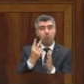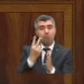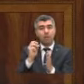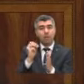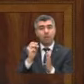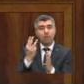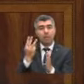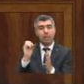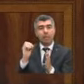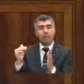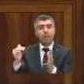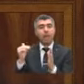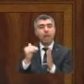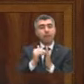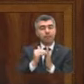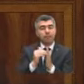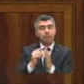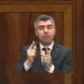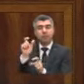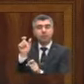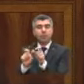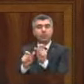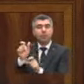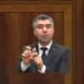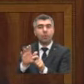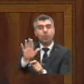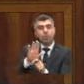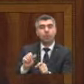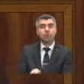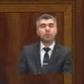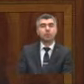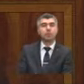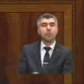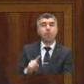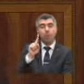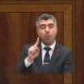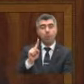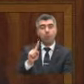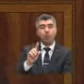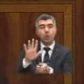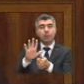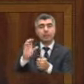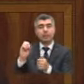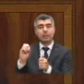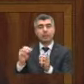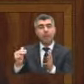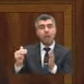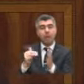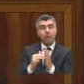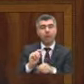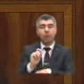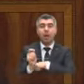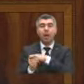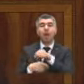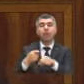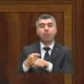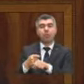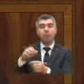1,230,000 تلميذة وتلميذ، منهم تقريبا 1,160,000 بالوسط